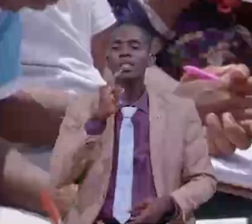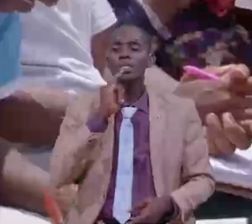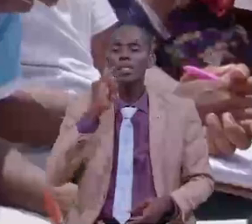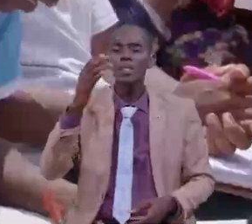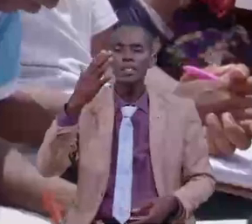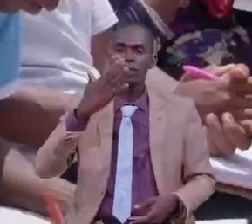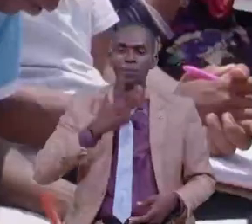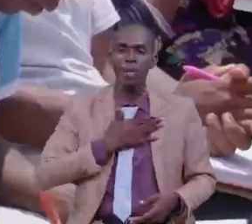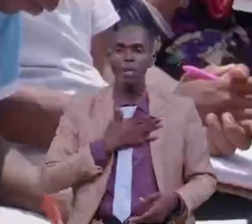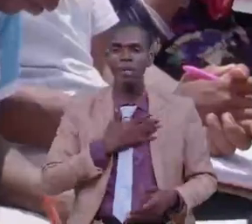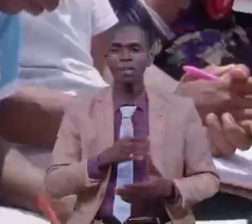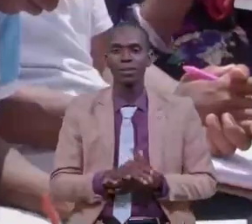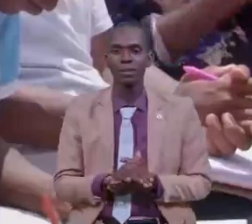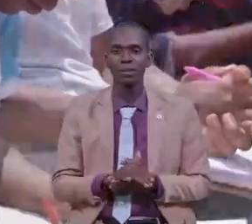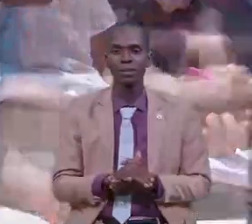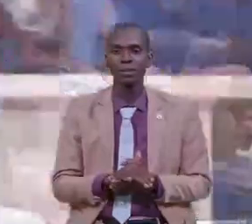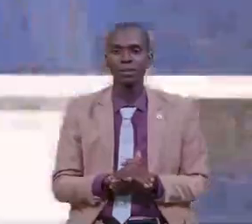c'est pour moi.